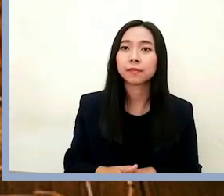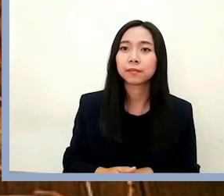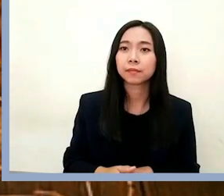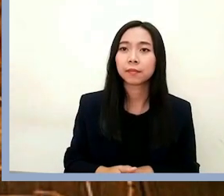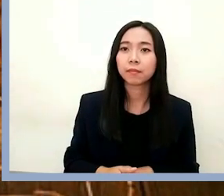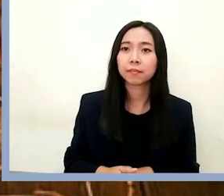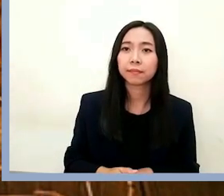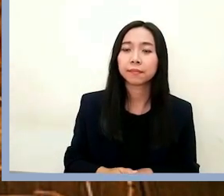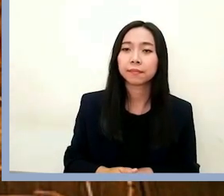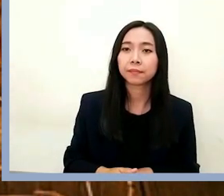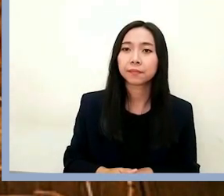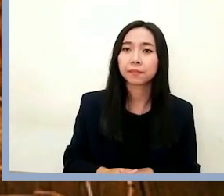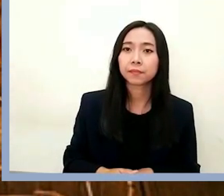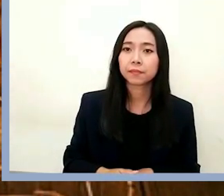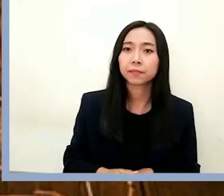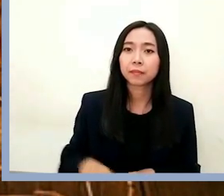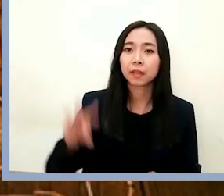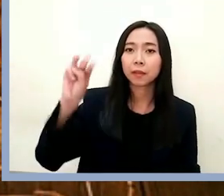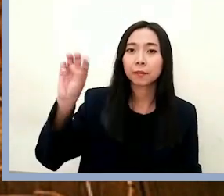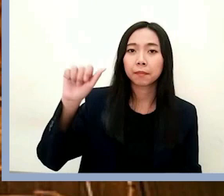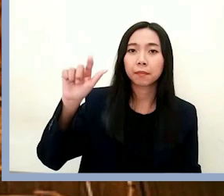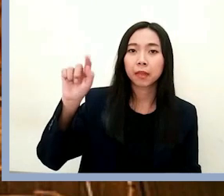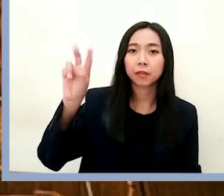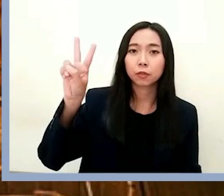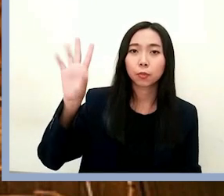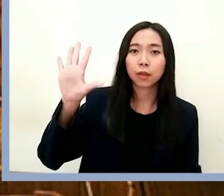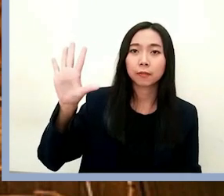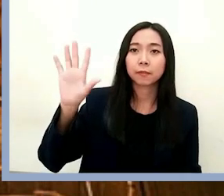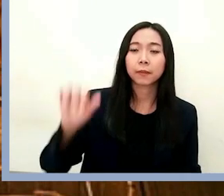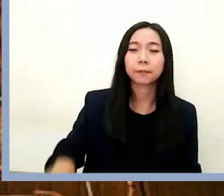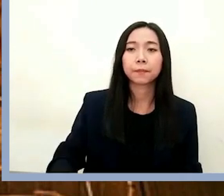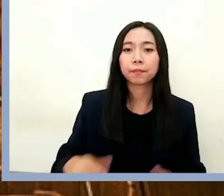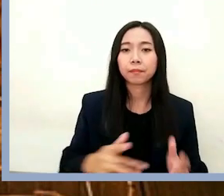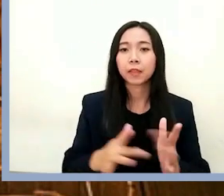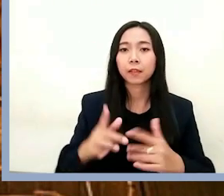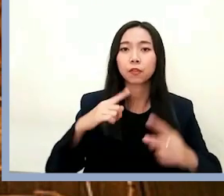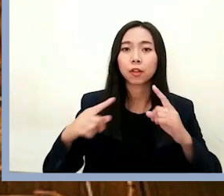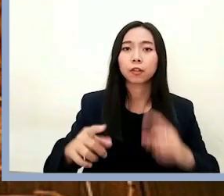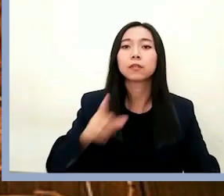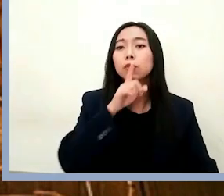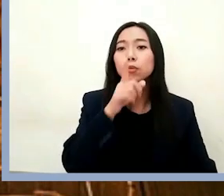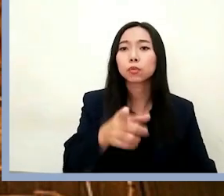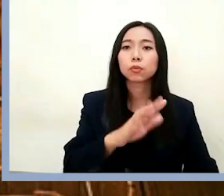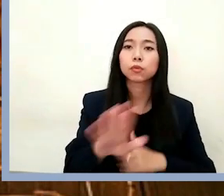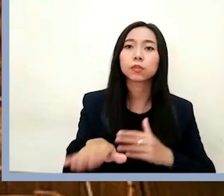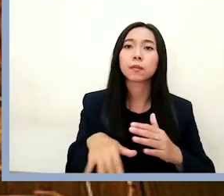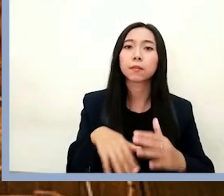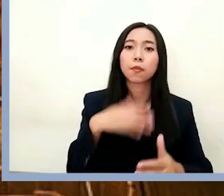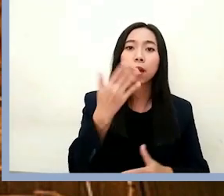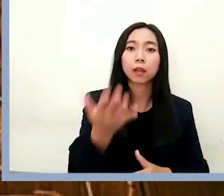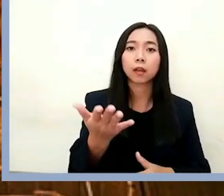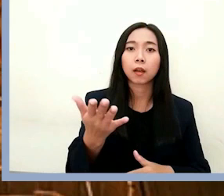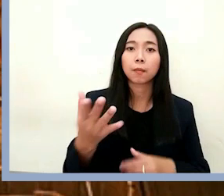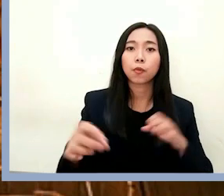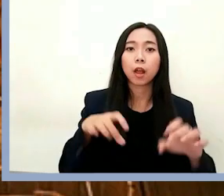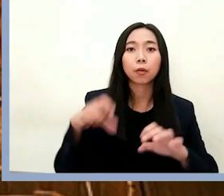pengadilan zaman akhir Matius 25 ayat 40 Tuhan Yesus berkata sesungguhnya segala sesuatu yang kamu lakukan untuk